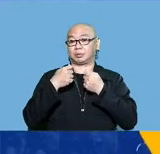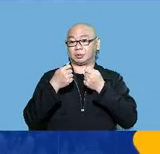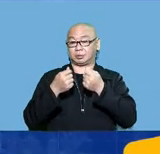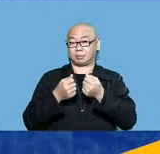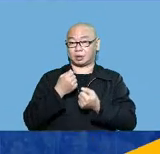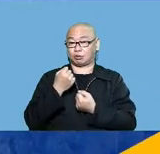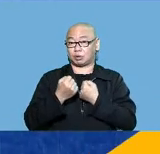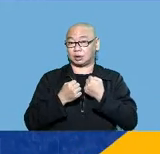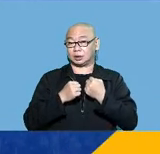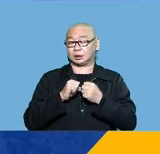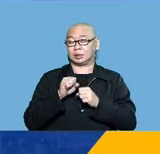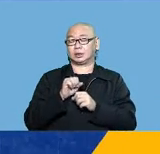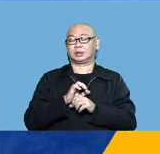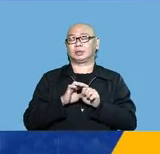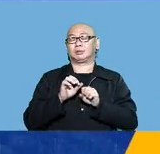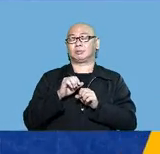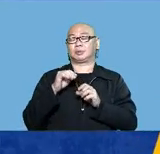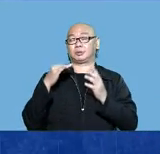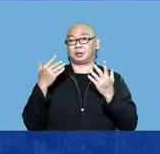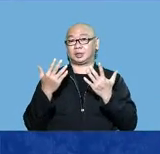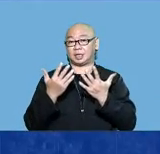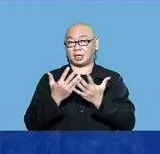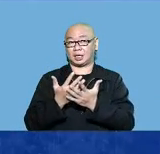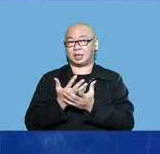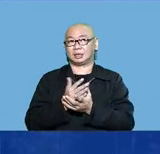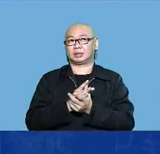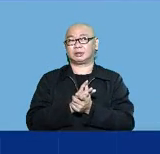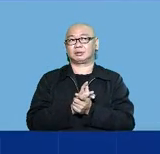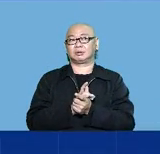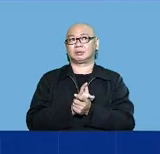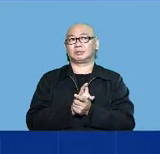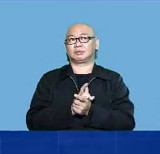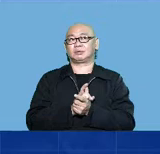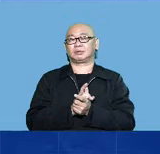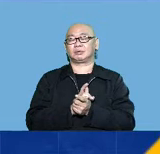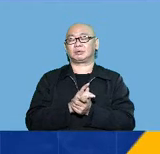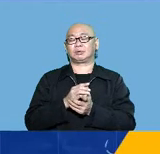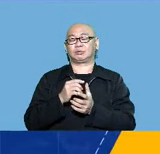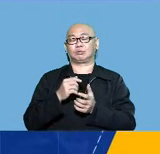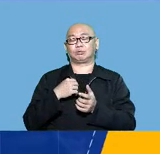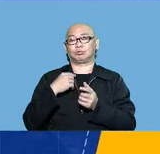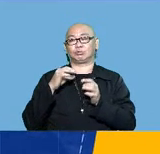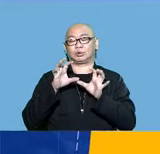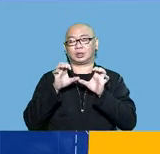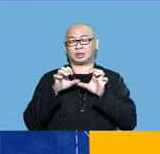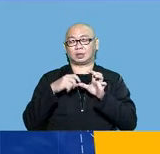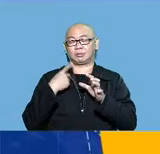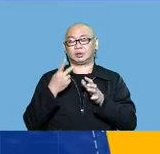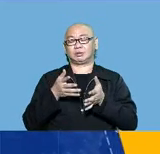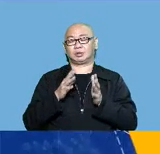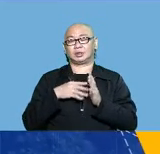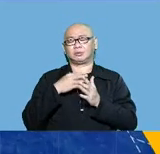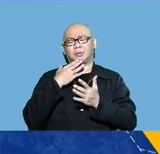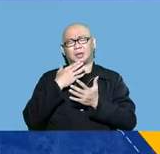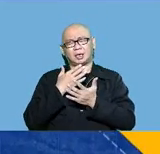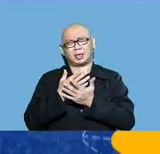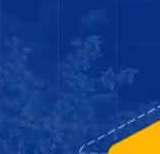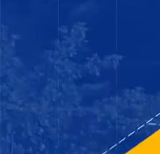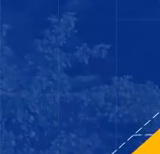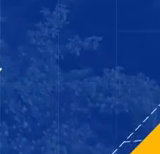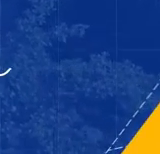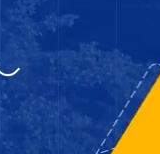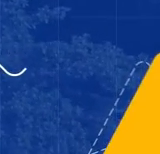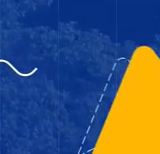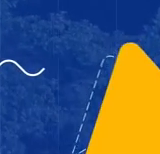melakukan kegiatan penelitian dan pengabdian masyarakat. Pada Puslakas UNES kami juga menyampaikan terima kasih atas kerjasama selama ini, Bu Direktur beserta segenap